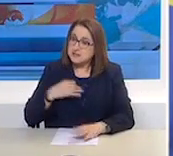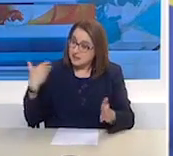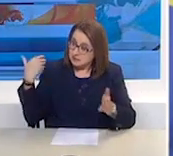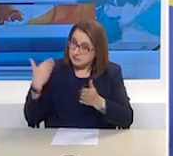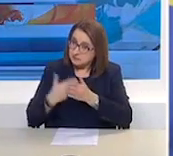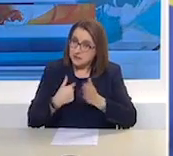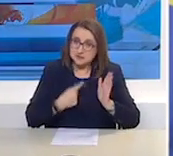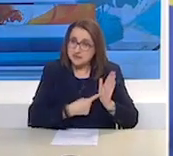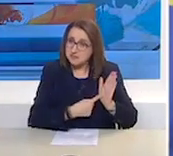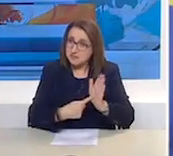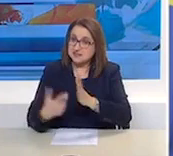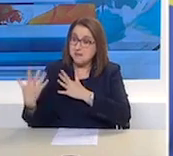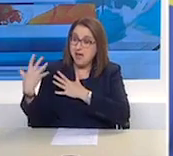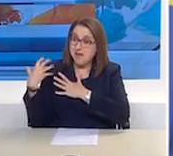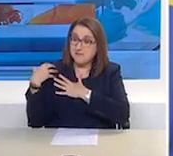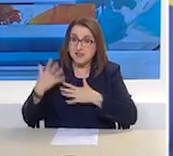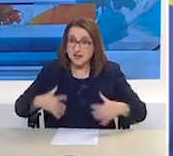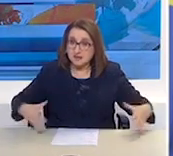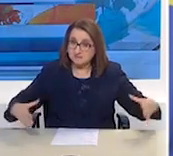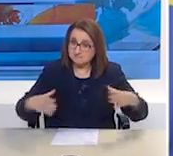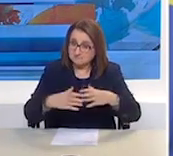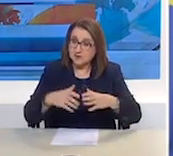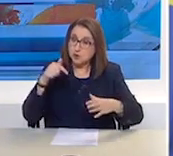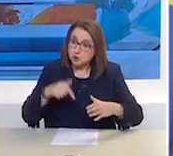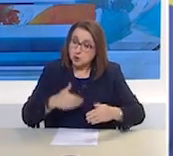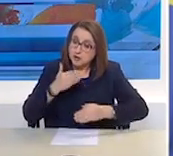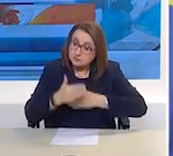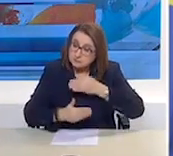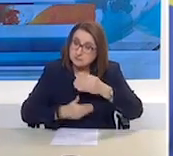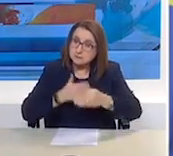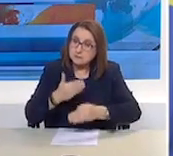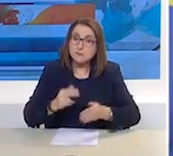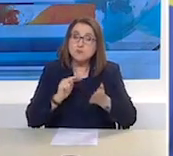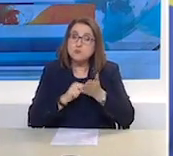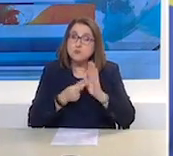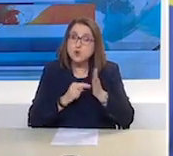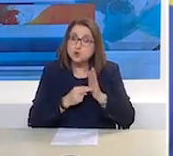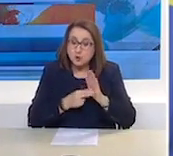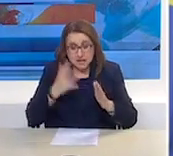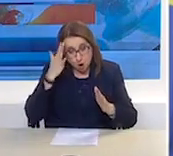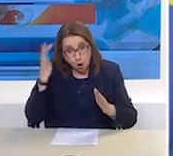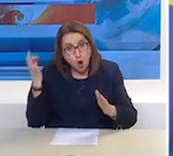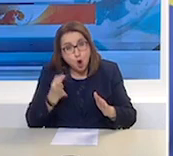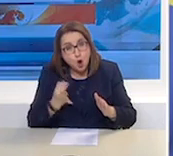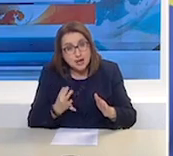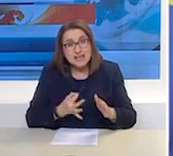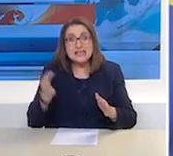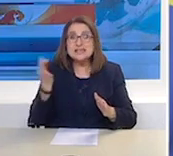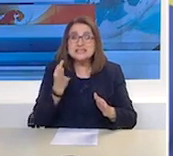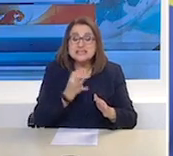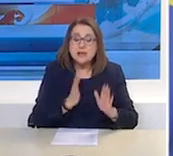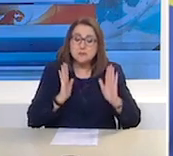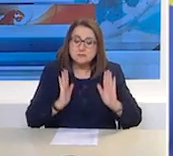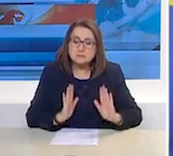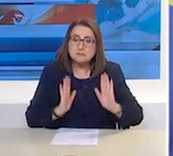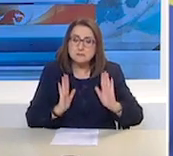τρόπο πορευόμαστε και σε αυτή την δεύτερη φάση. Με σύνεση, προσοχή και συνέπεια μπαίνουμε με αργά αλλά